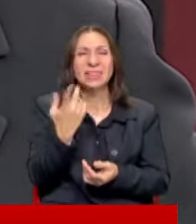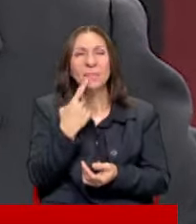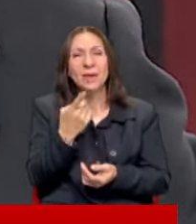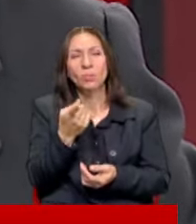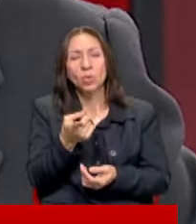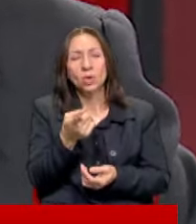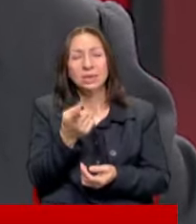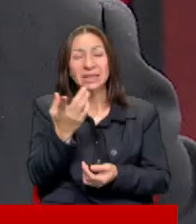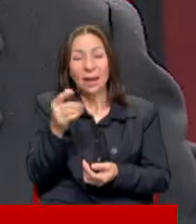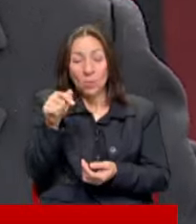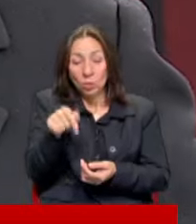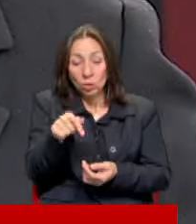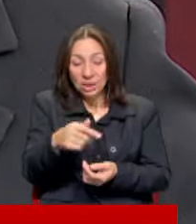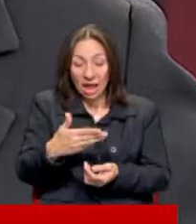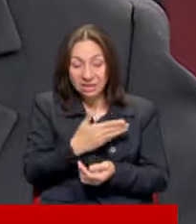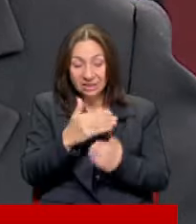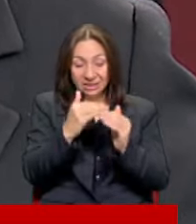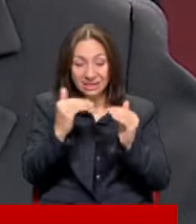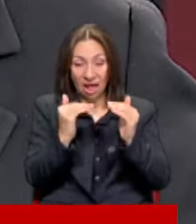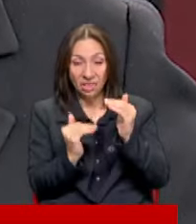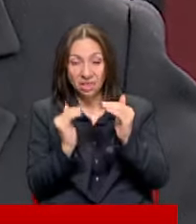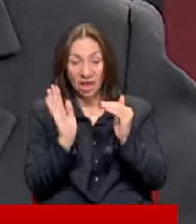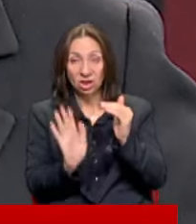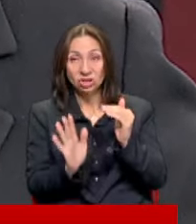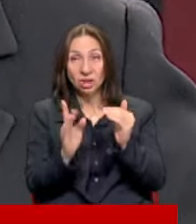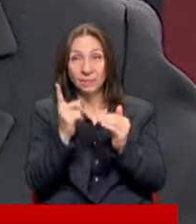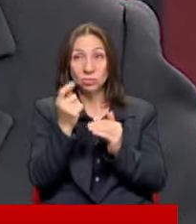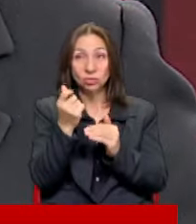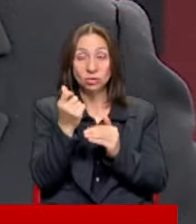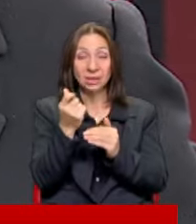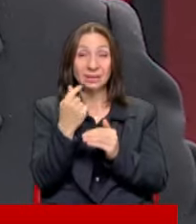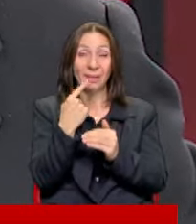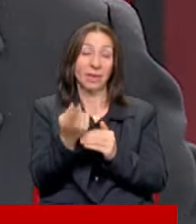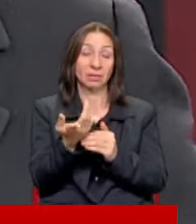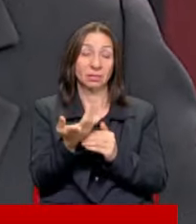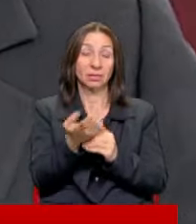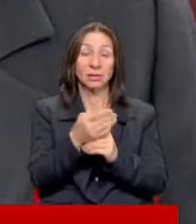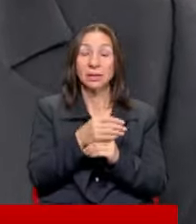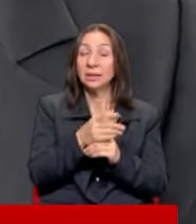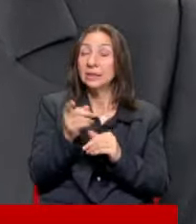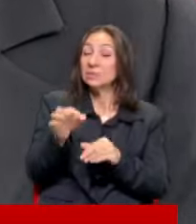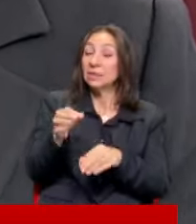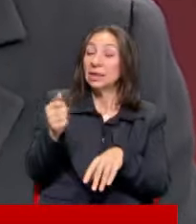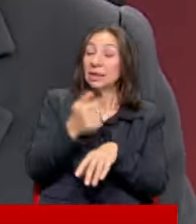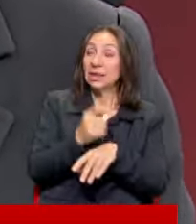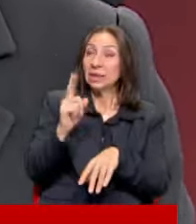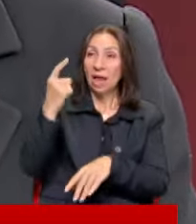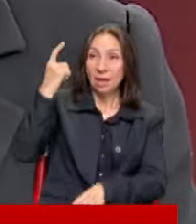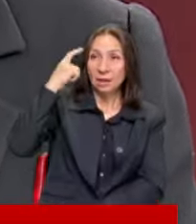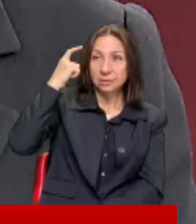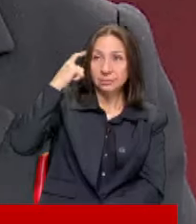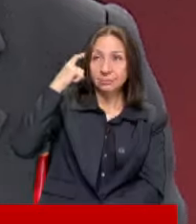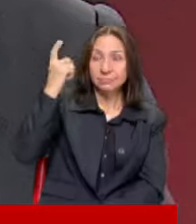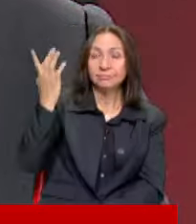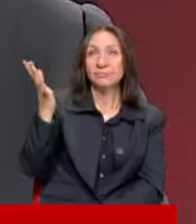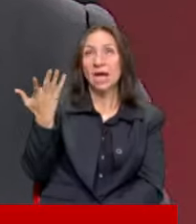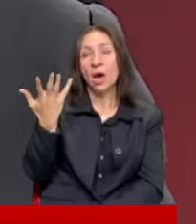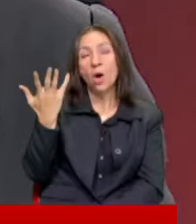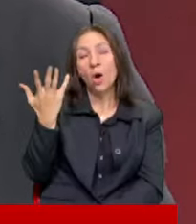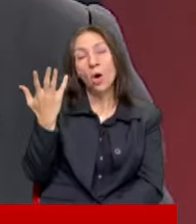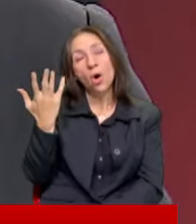bu daha bugünden açlık sınırının altında kalacak bir ücretlendirme demek şimdi iktidarın zihninde ya da